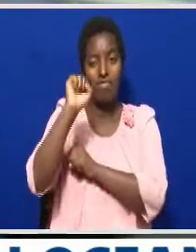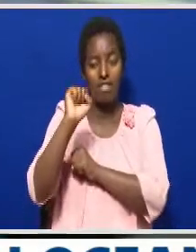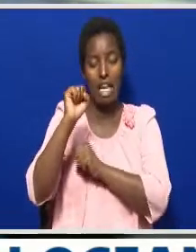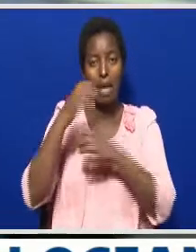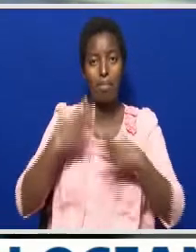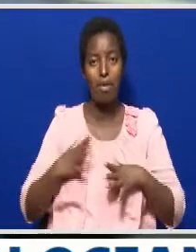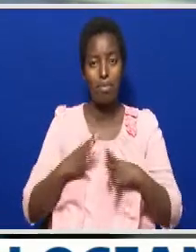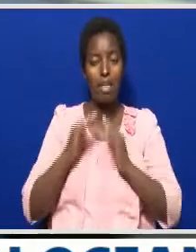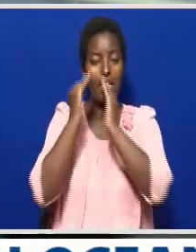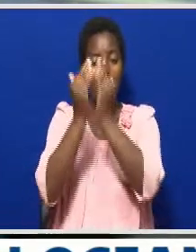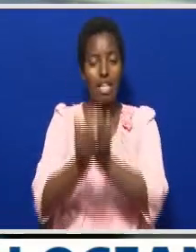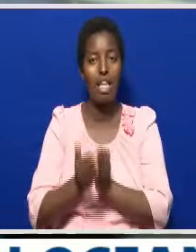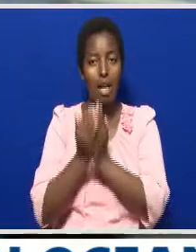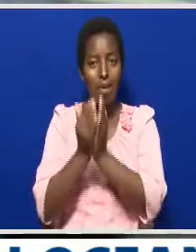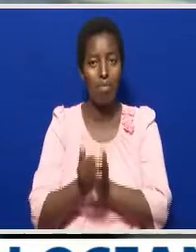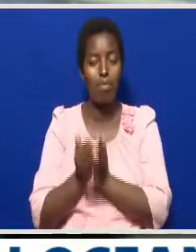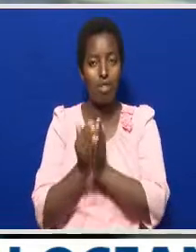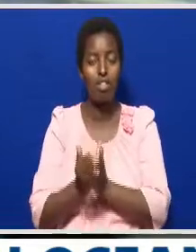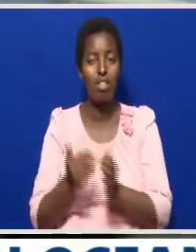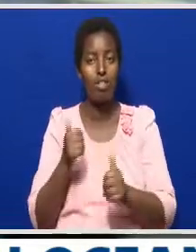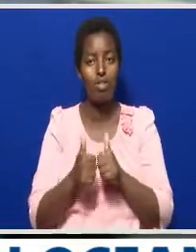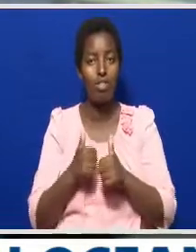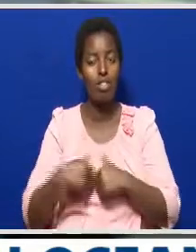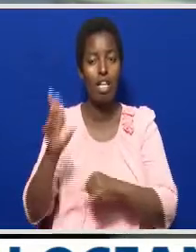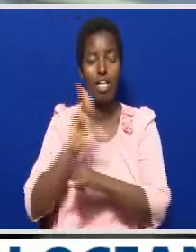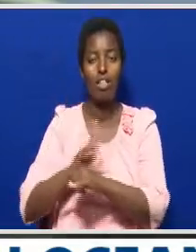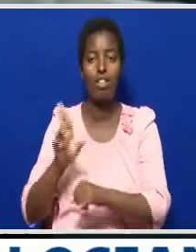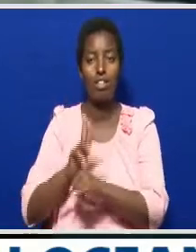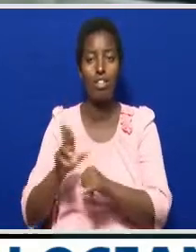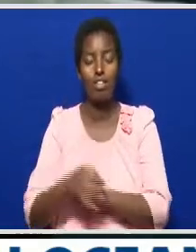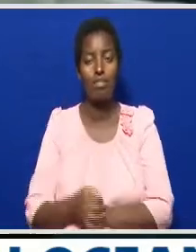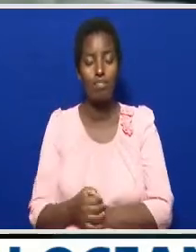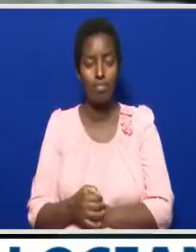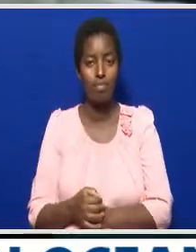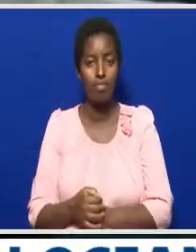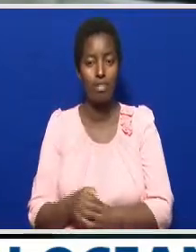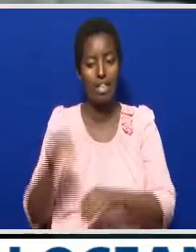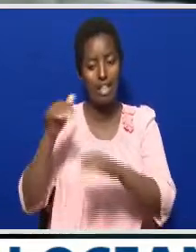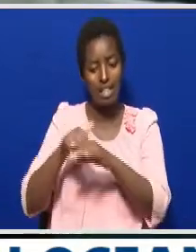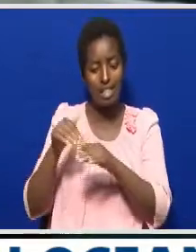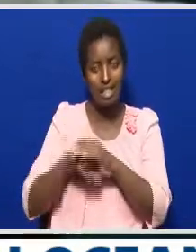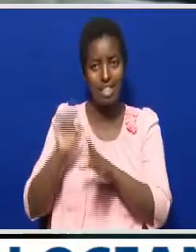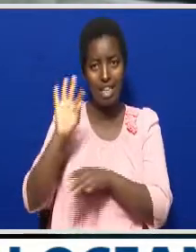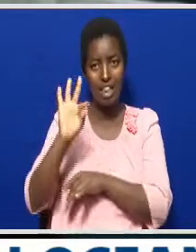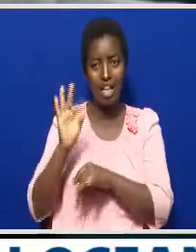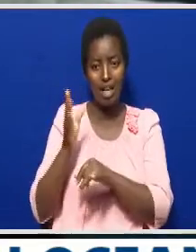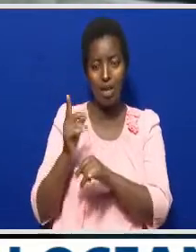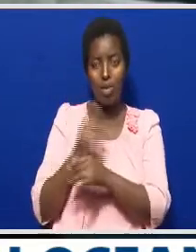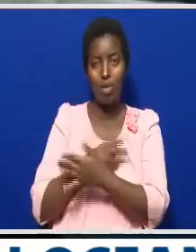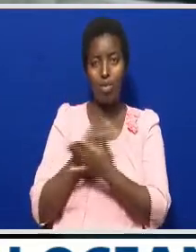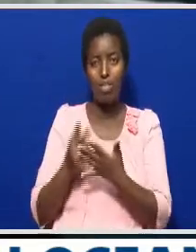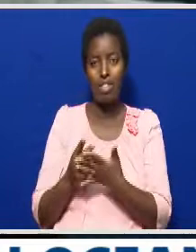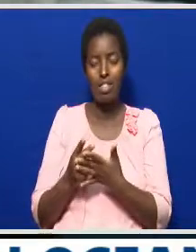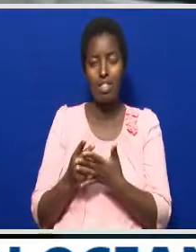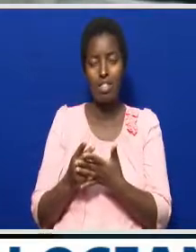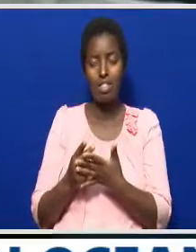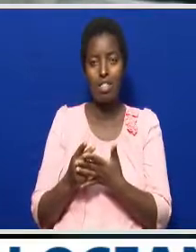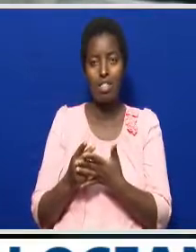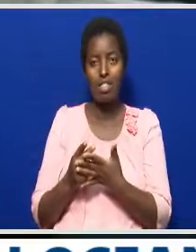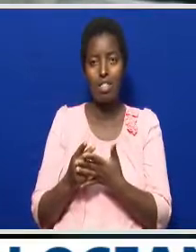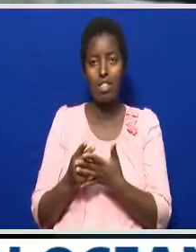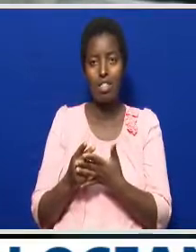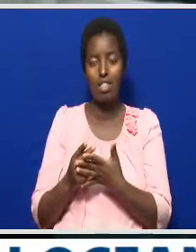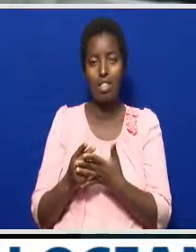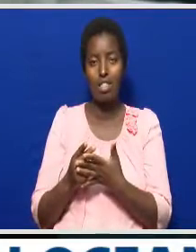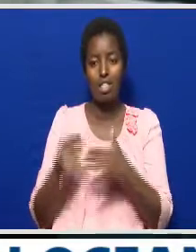kwa boti ndogo speedboat ambayo walikuwa wanatumia. Ndani ya hiyo wiki 3 wakawa wakipoteza,